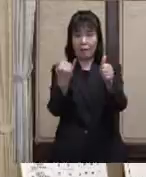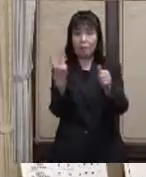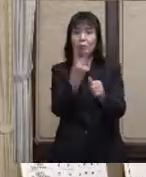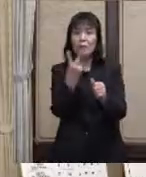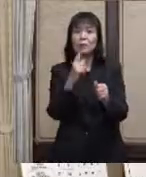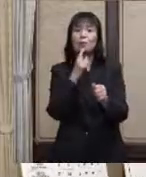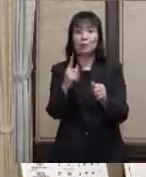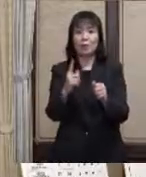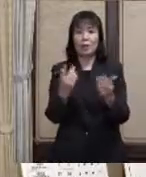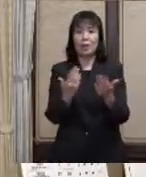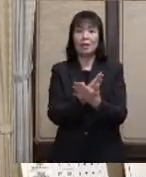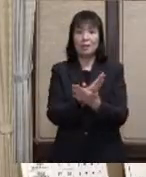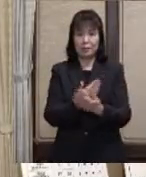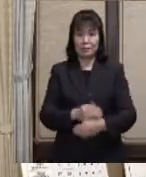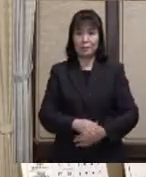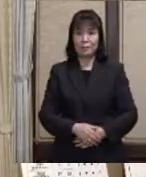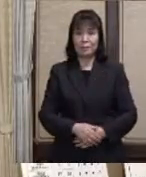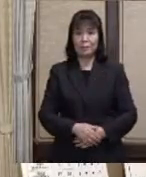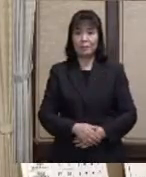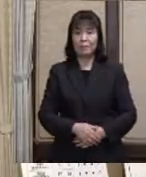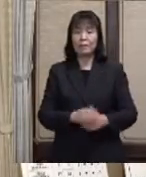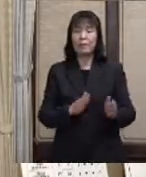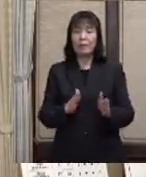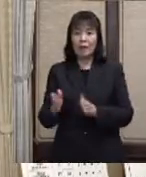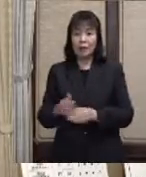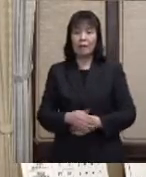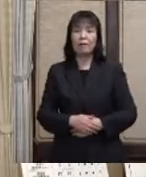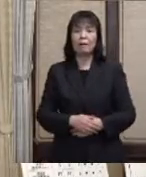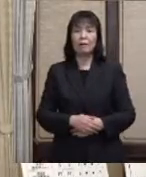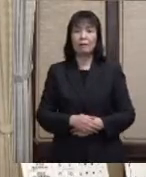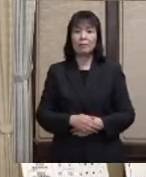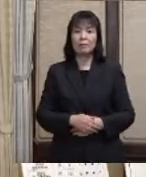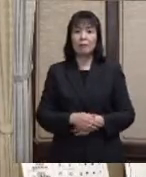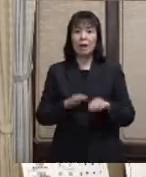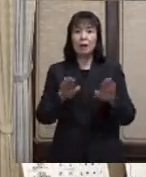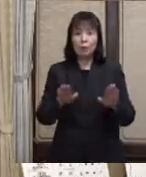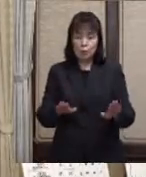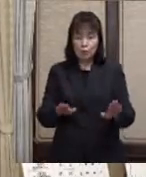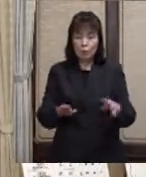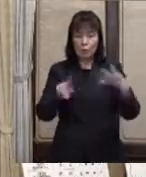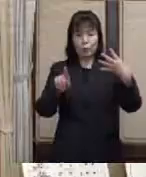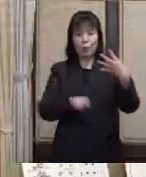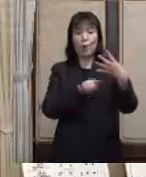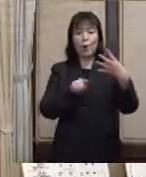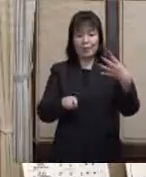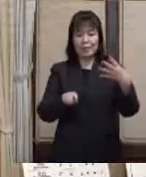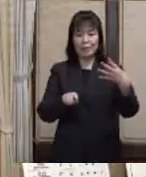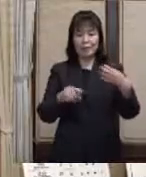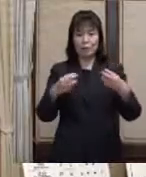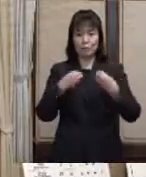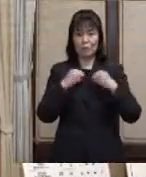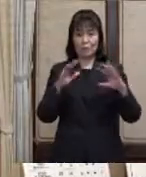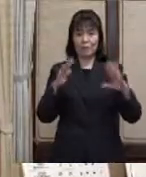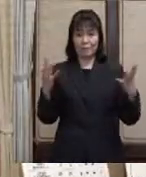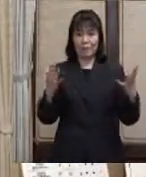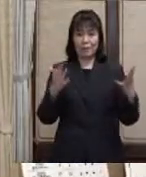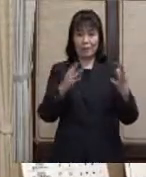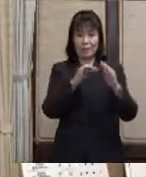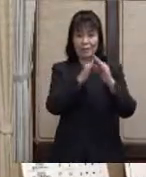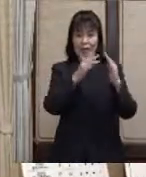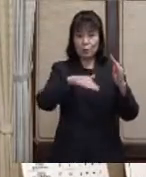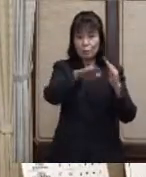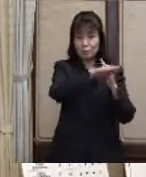人ということになります。で、この4名の陰性の4名の方につい